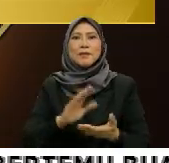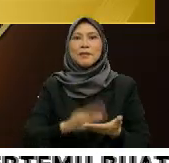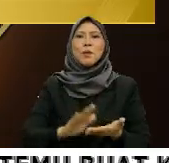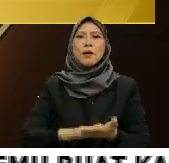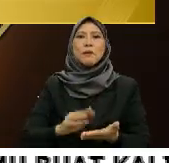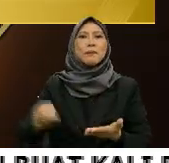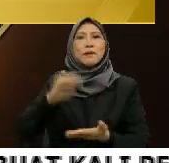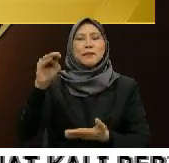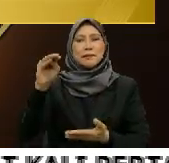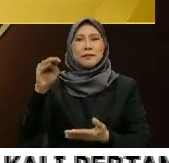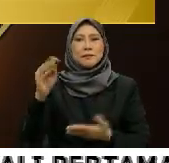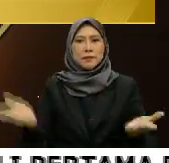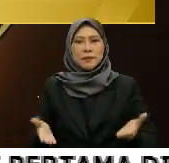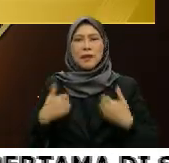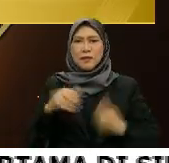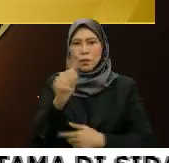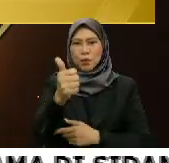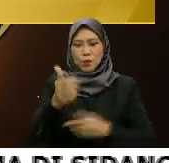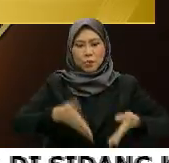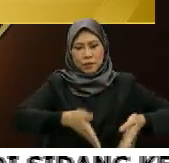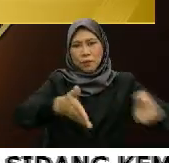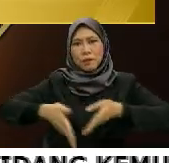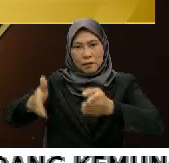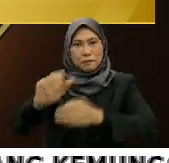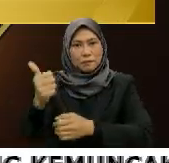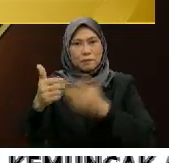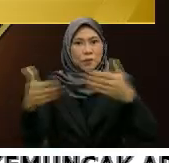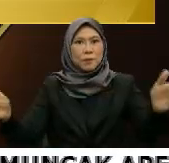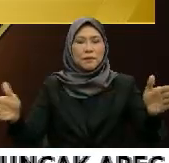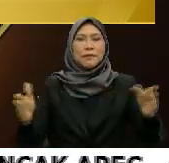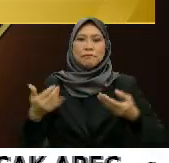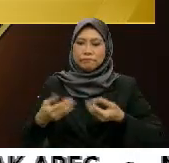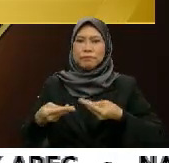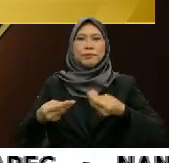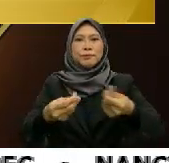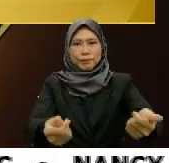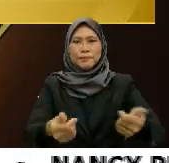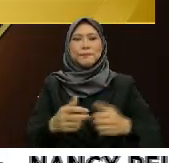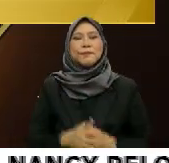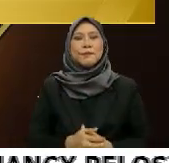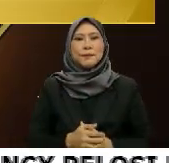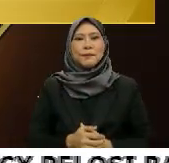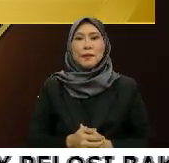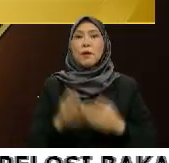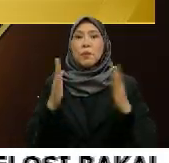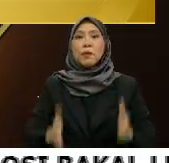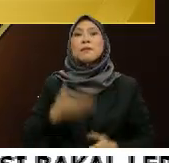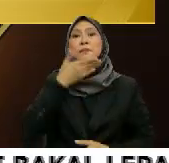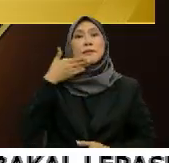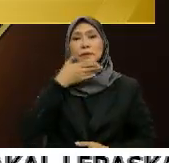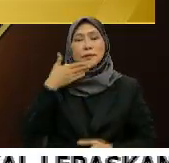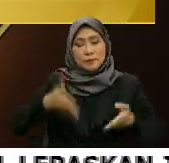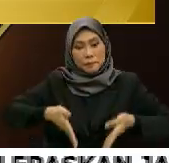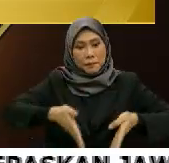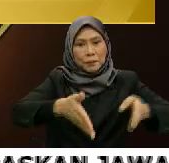Macau macan ini dengan 10 ee saluran bagi memastikan urusan berjalan lancar dan saluran penghuni muda merupakan